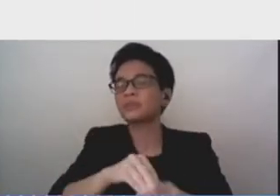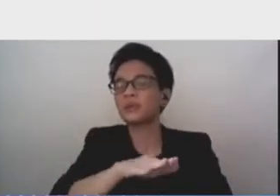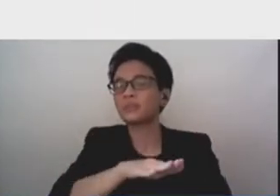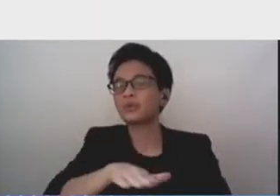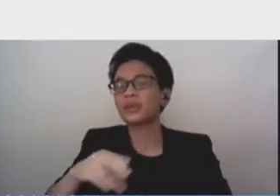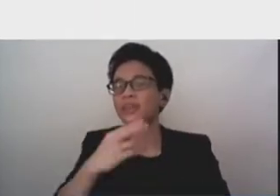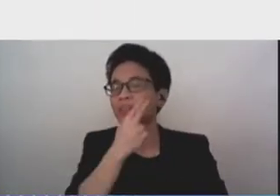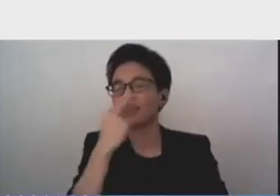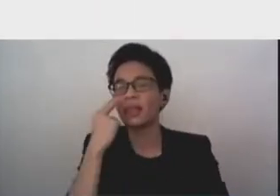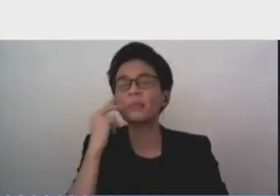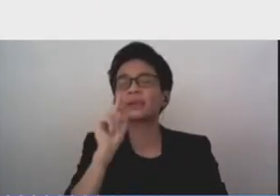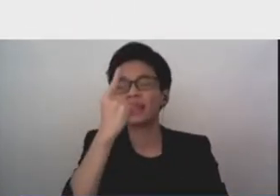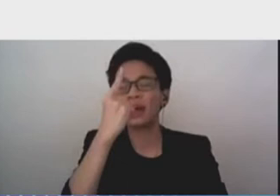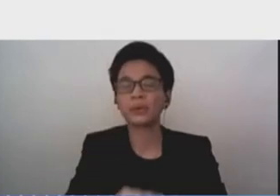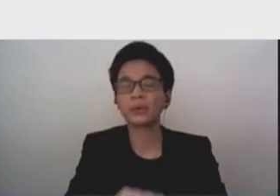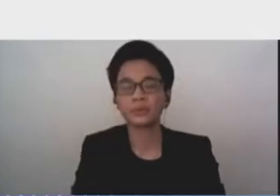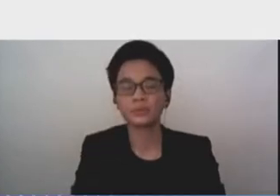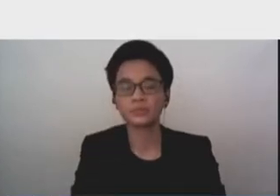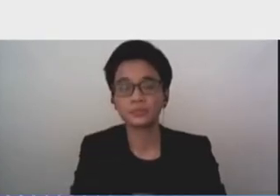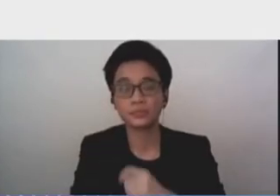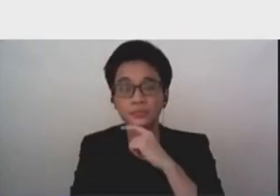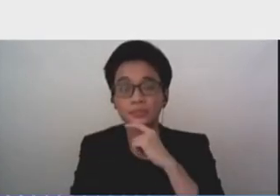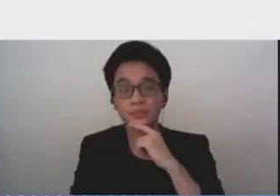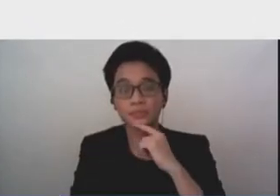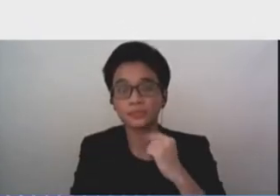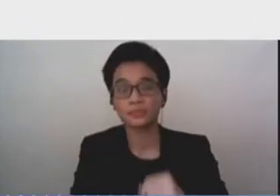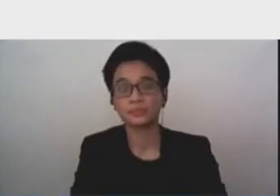Oke, baik Bu. Berarti bisa dibilang